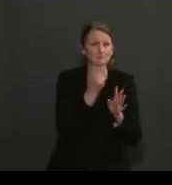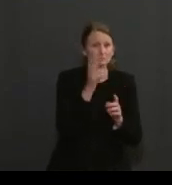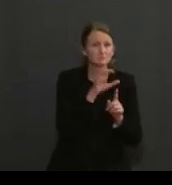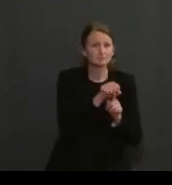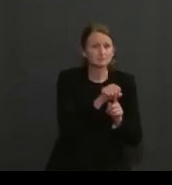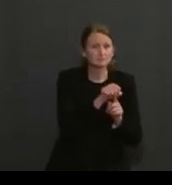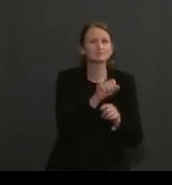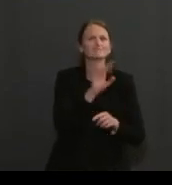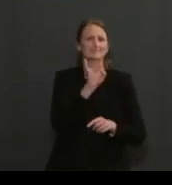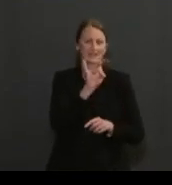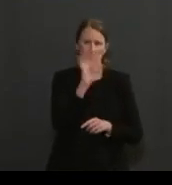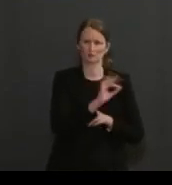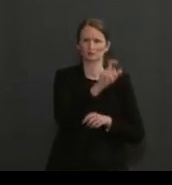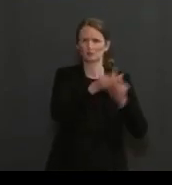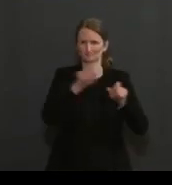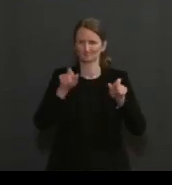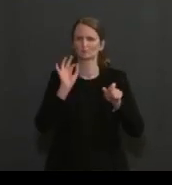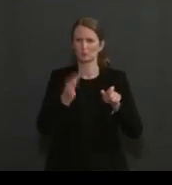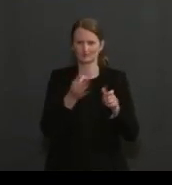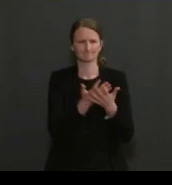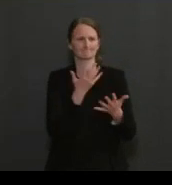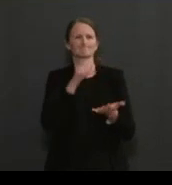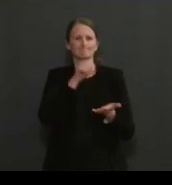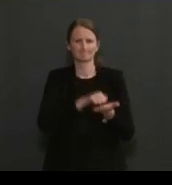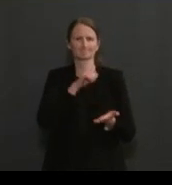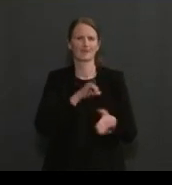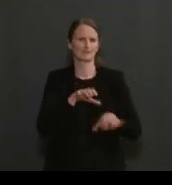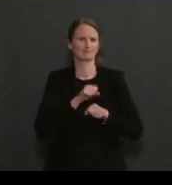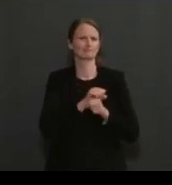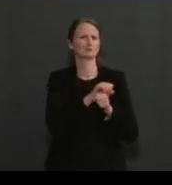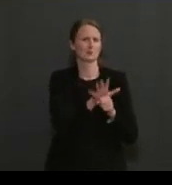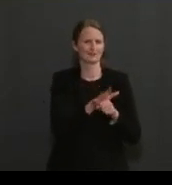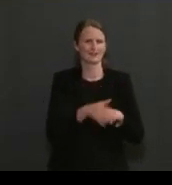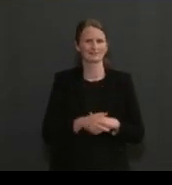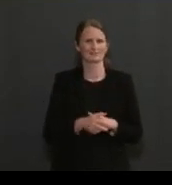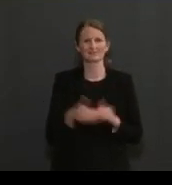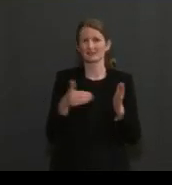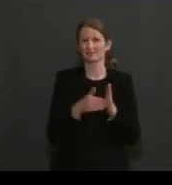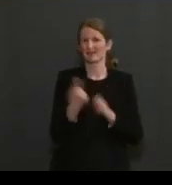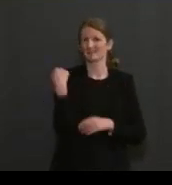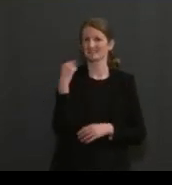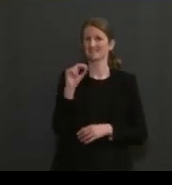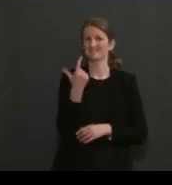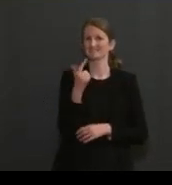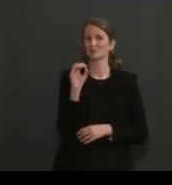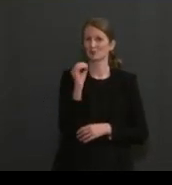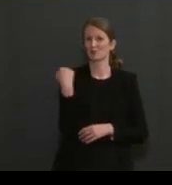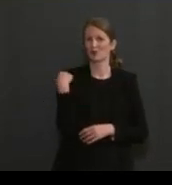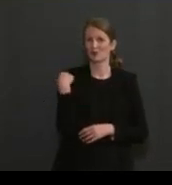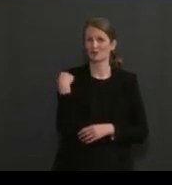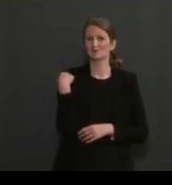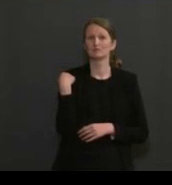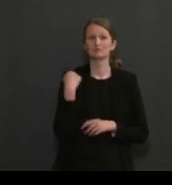coronavirus. Le mardi 27 octobre reste le jour avec le plus grand nombre de nouveaux cas positifs, en